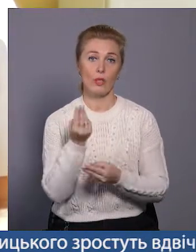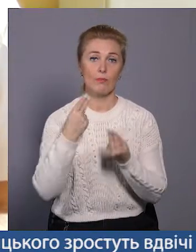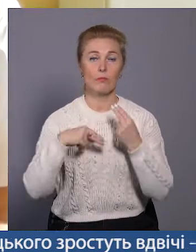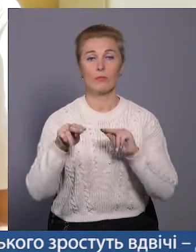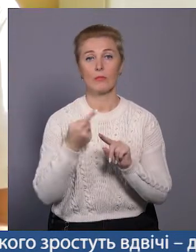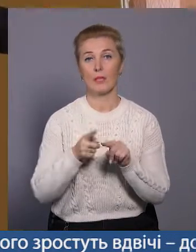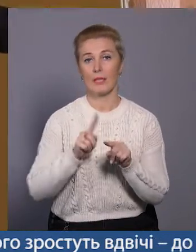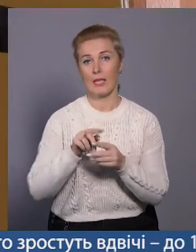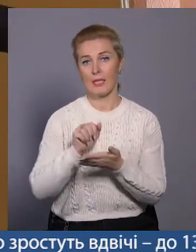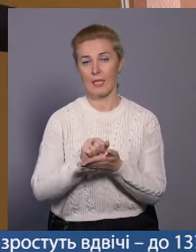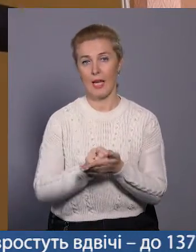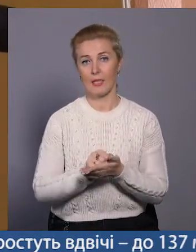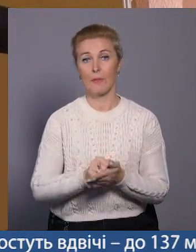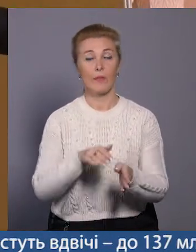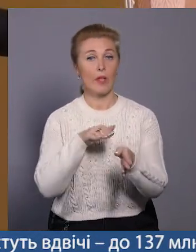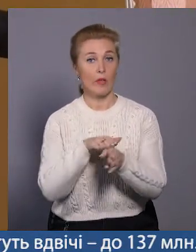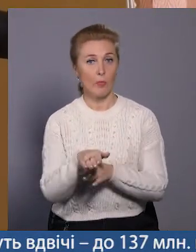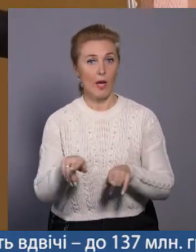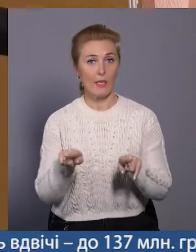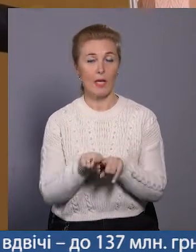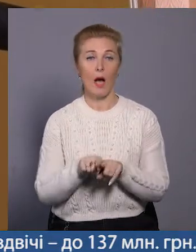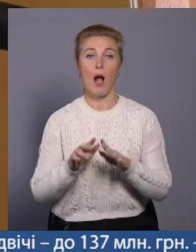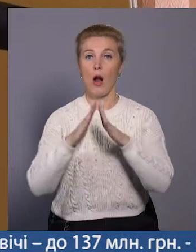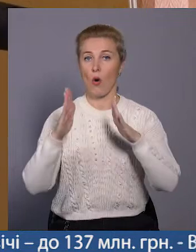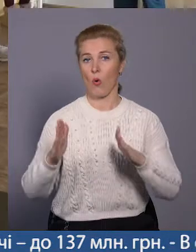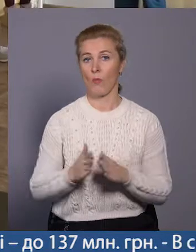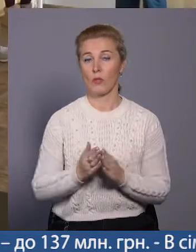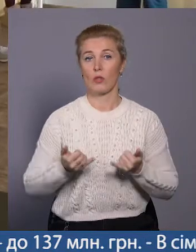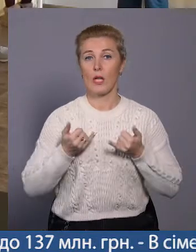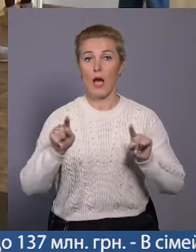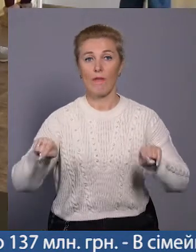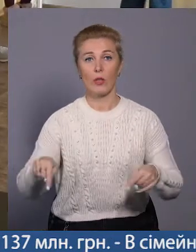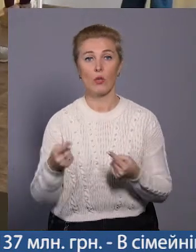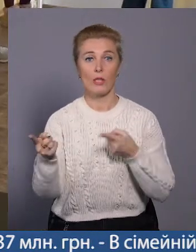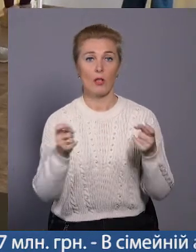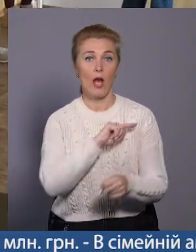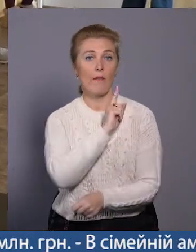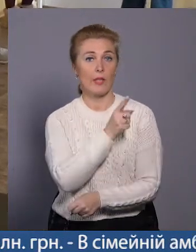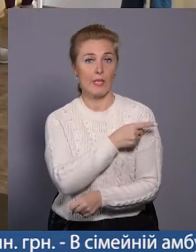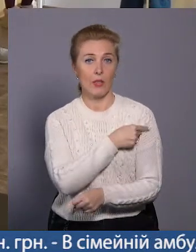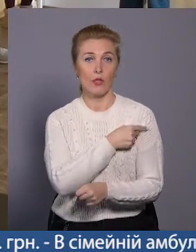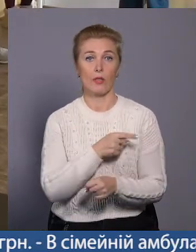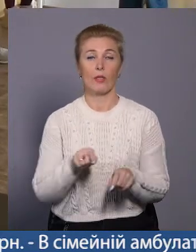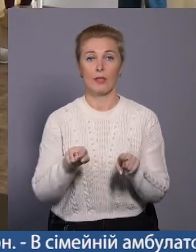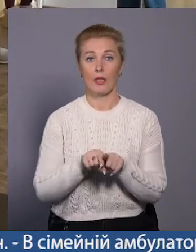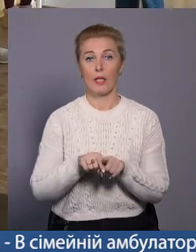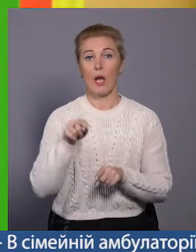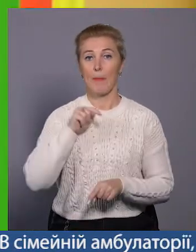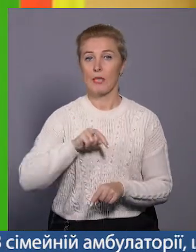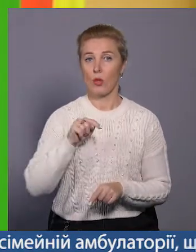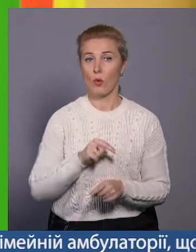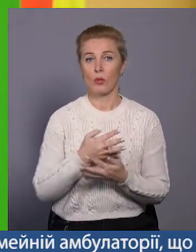удосконалити це заняття. Відбувається така терапія комплексно. Для відновлення залучають фізичних та ерготерапевтів, психологів